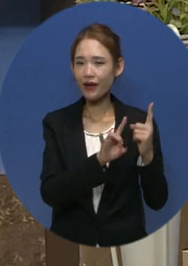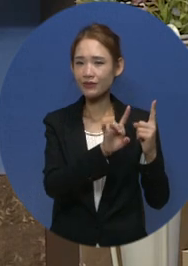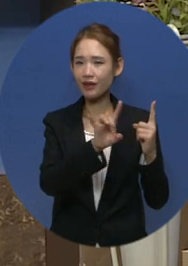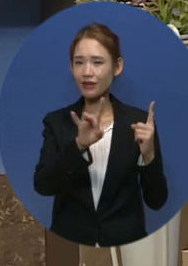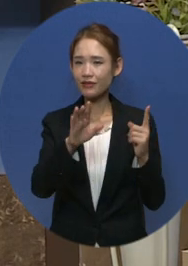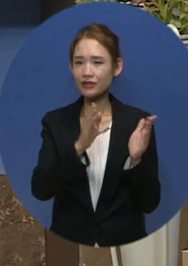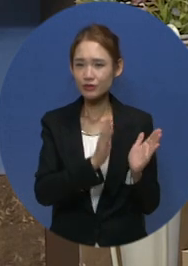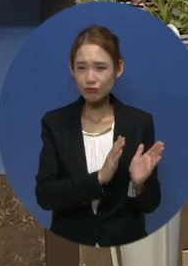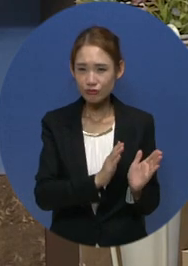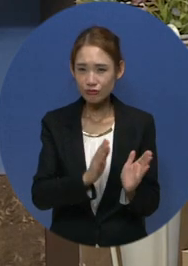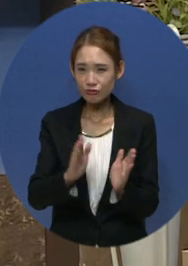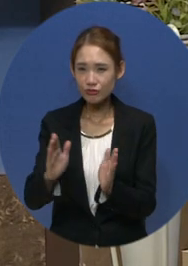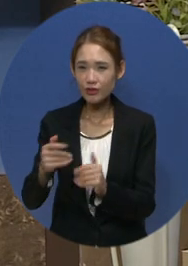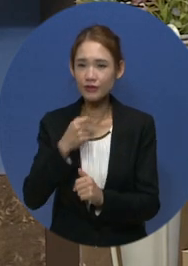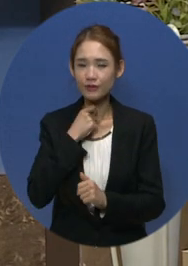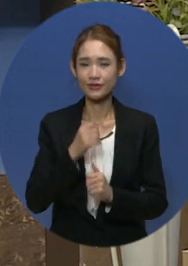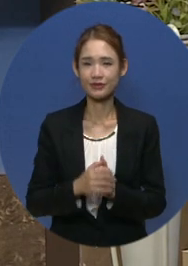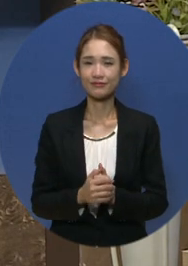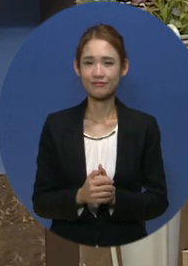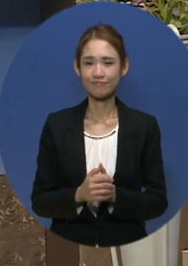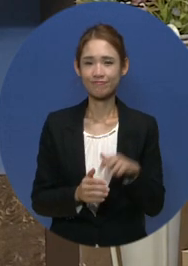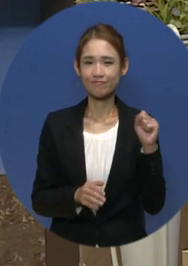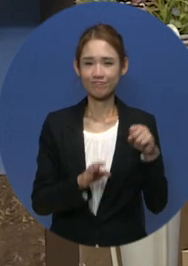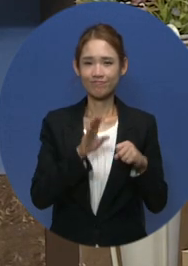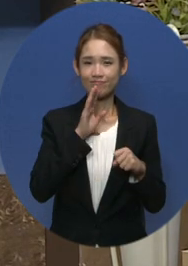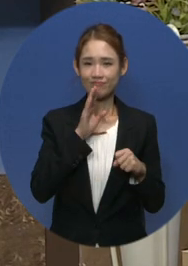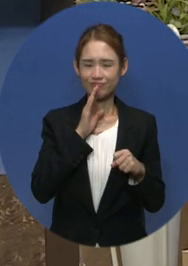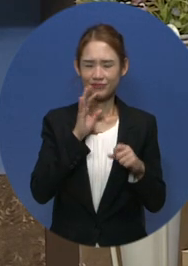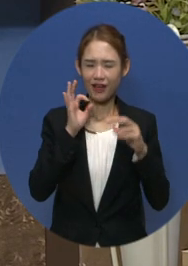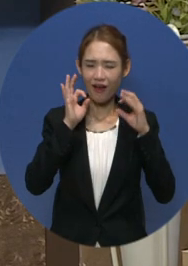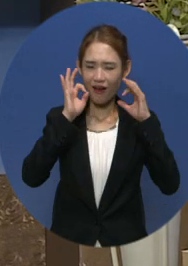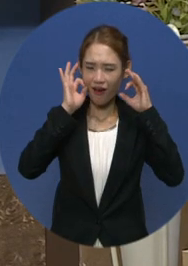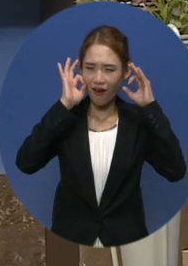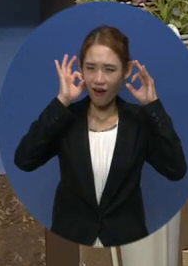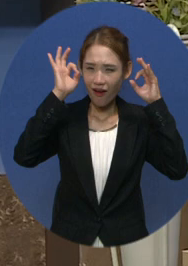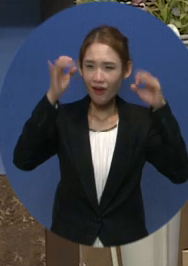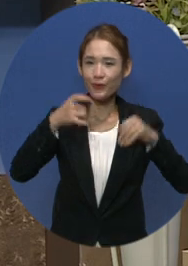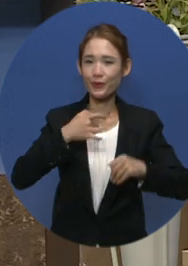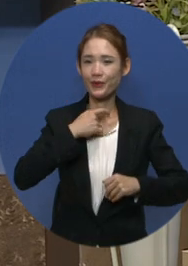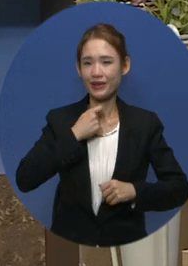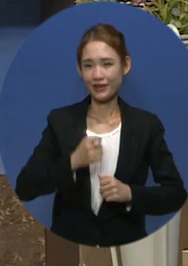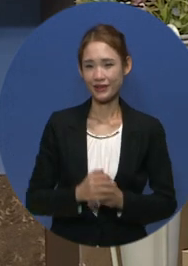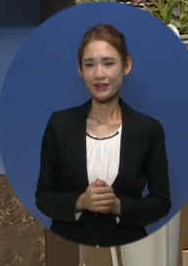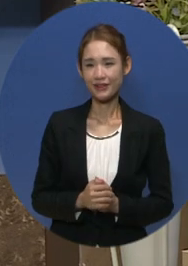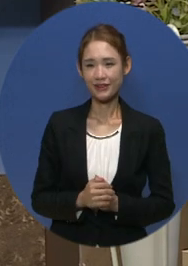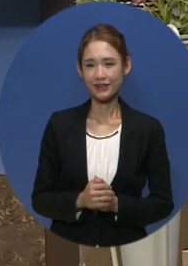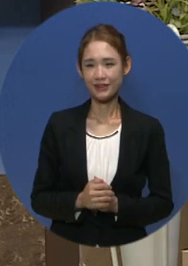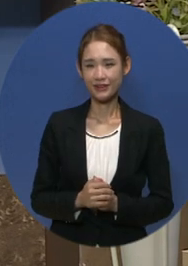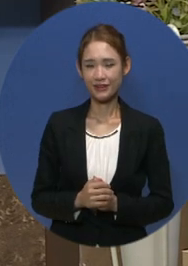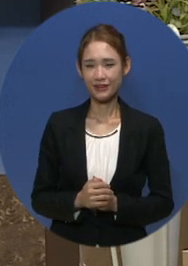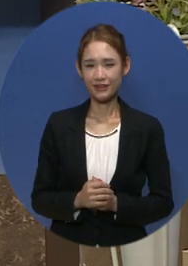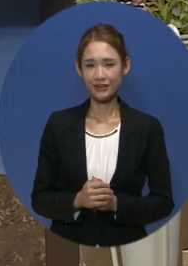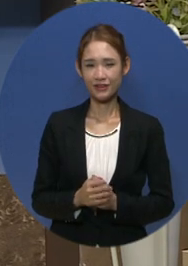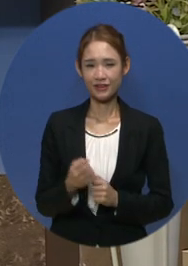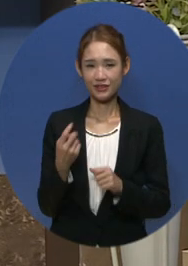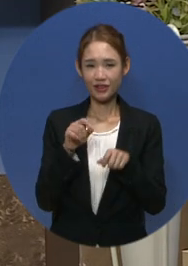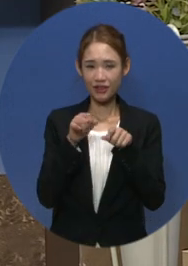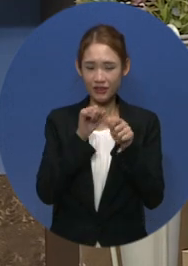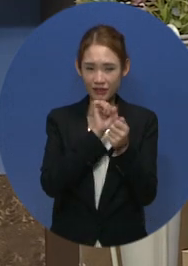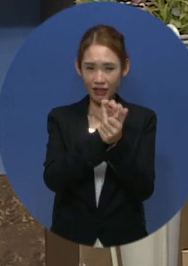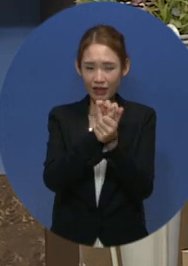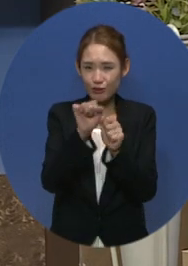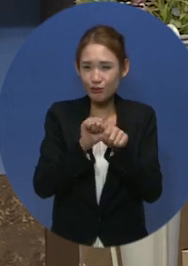진행이 됐으면 좋겠는데 네. 그죠? 그렇게 되기를 간절히 소망하고 있습니다. 그러니까요. 네. 이 빨리 재확산으로 인해서